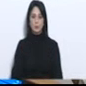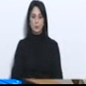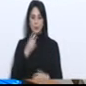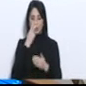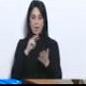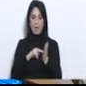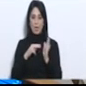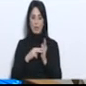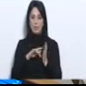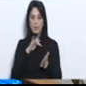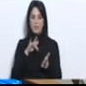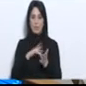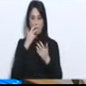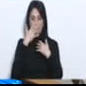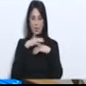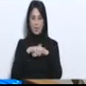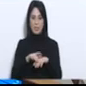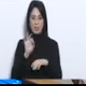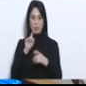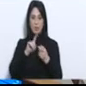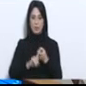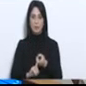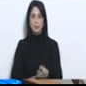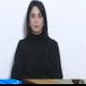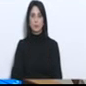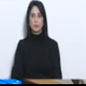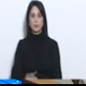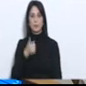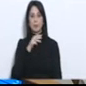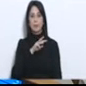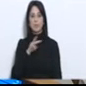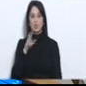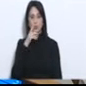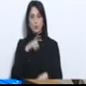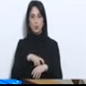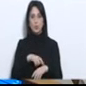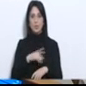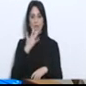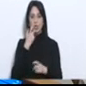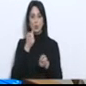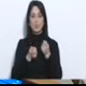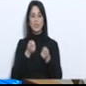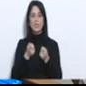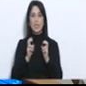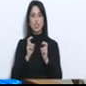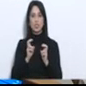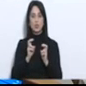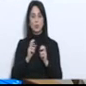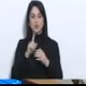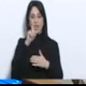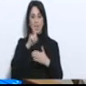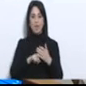ხედვები სამოქალაქო ინტეგრაციასთან დაკავშირებით. Premier-ministrobis dros, etnikuri umtsesobebis da